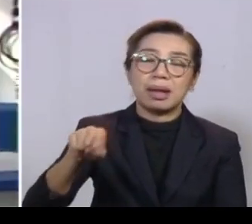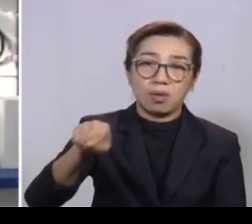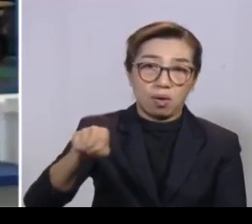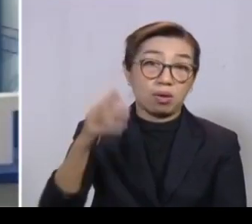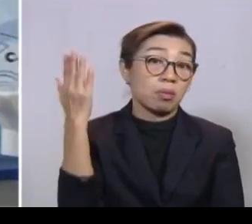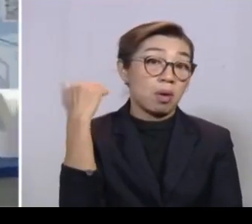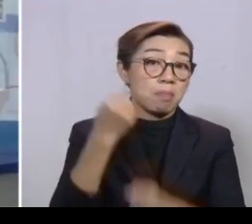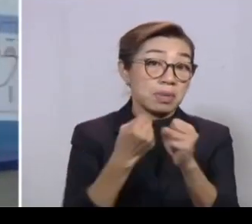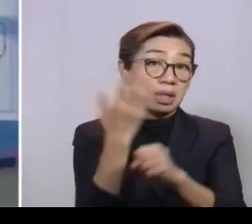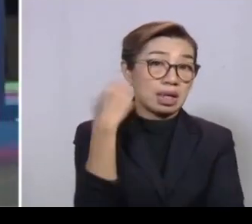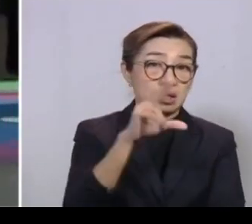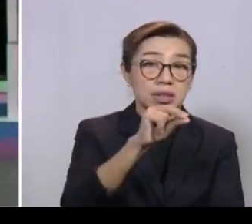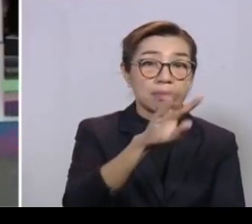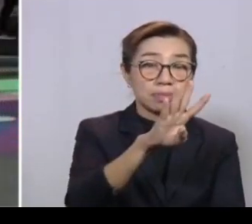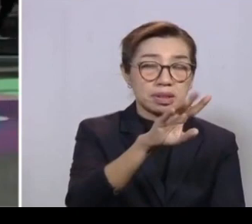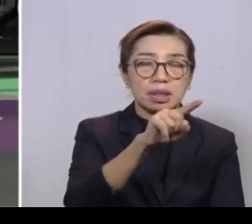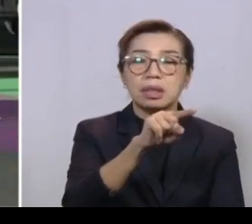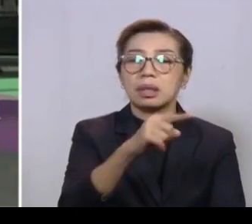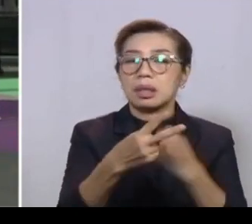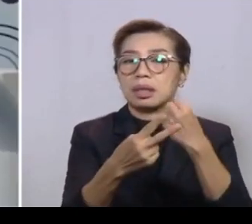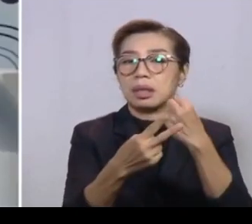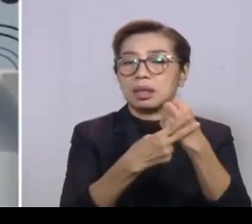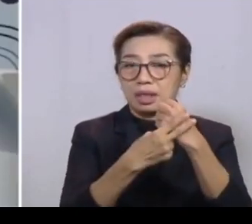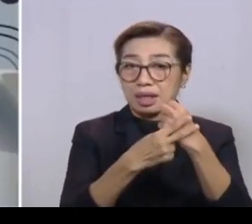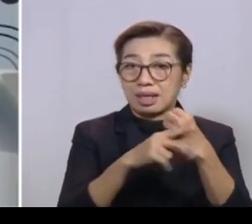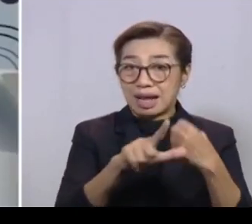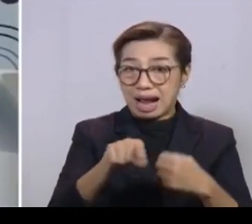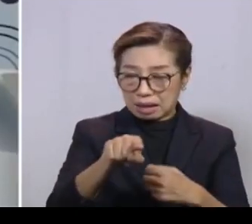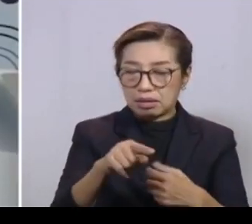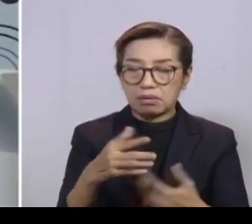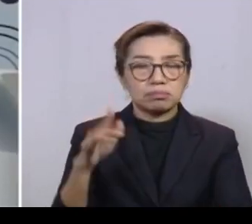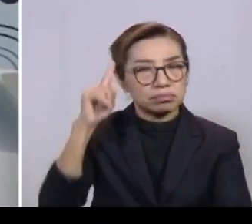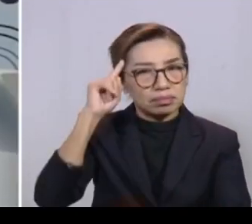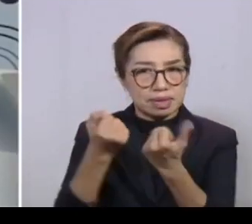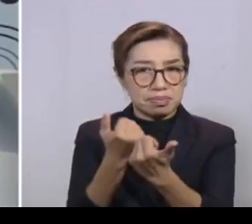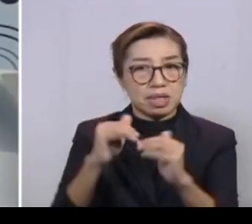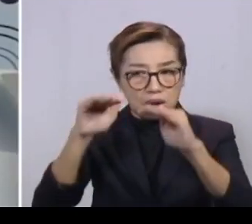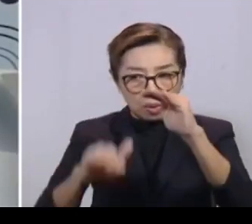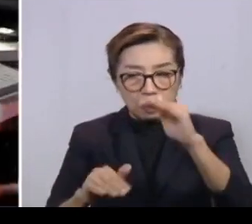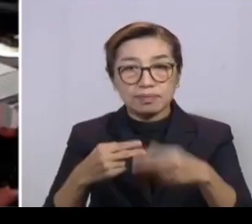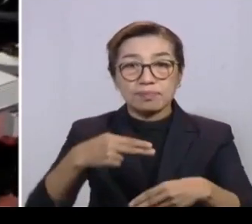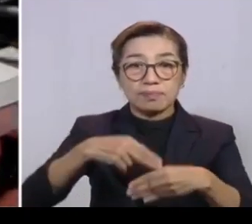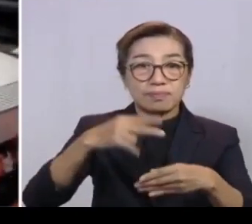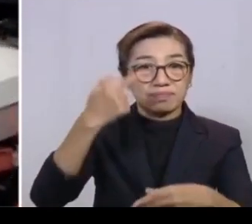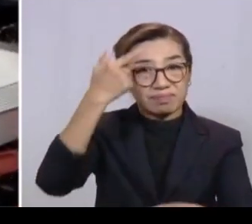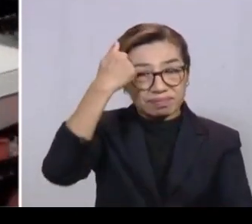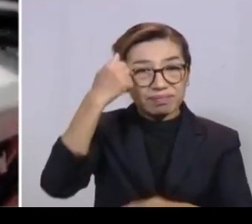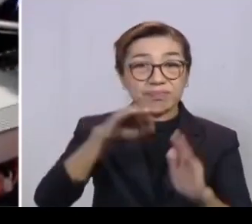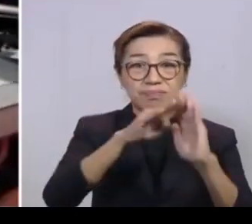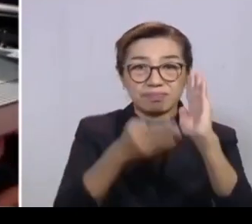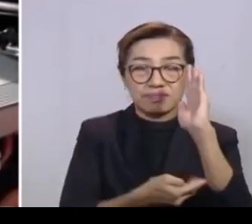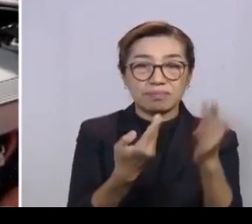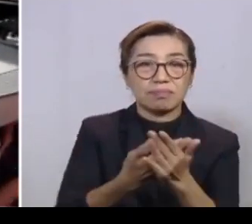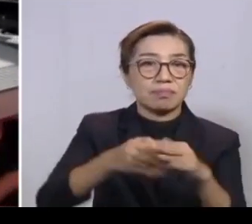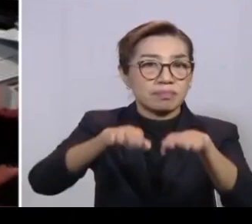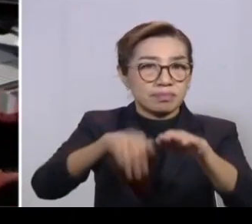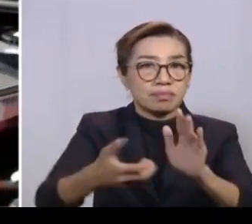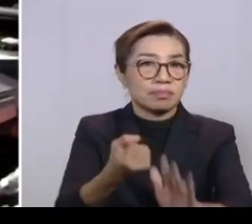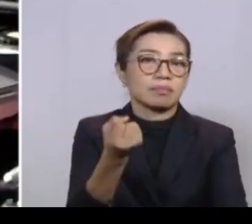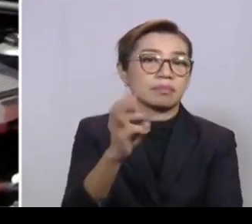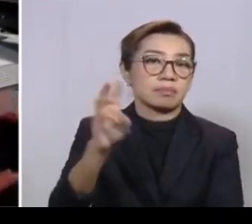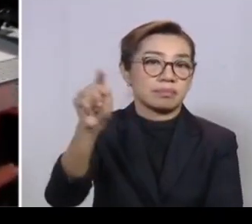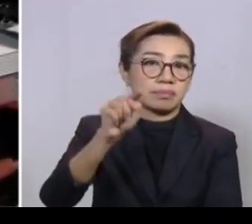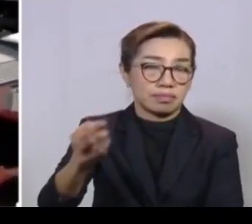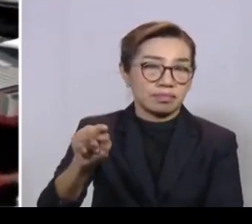ที่ปีก่อนเฉลี่ย 34ล้านเหรียญสหรัฐต่อล้าน buส่วนราคาน้ำมันดิบดูไบคาดว่าจะปรับตัวลดลงราว 16%